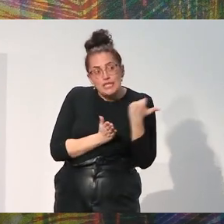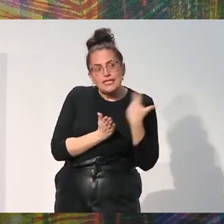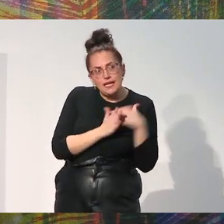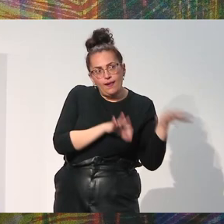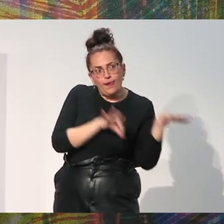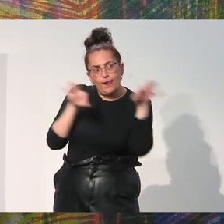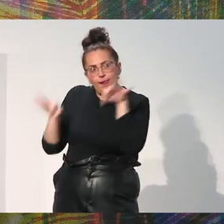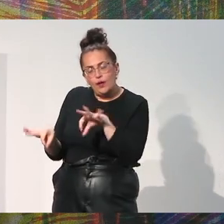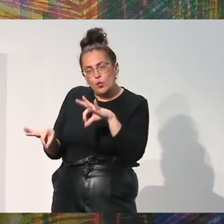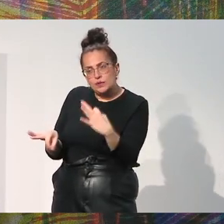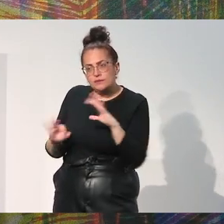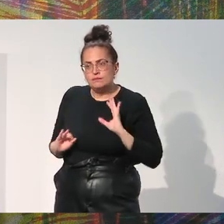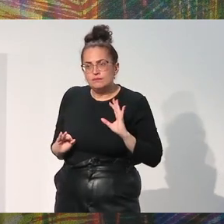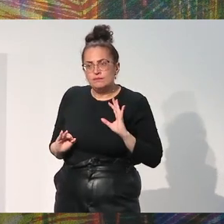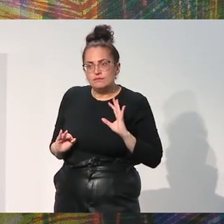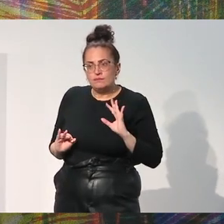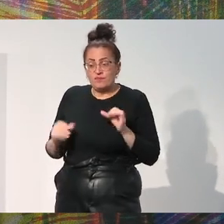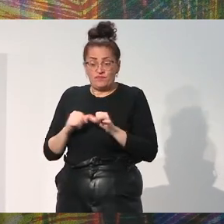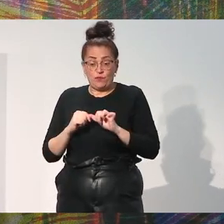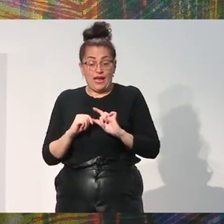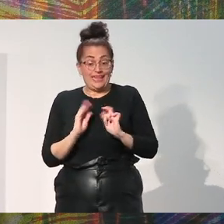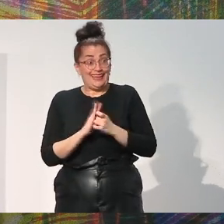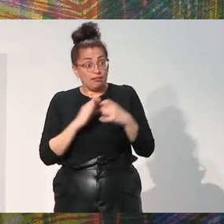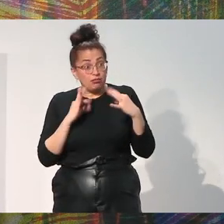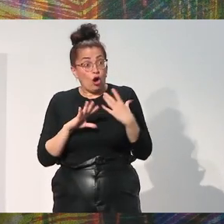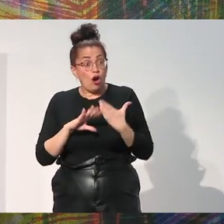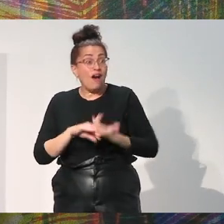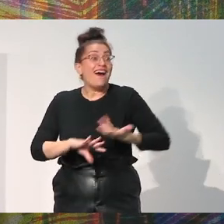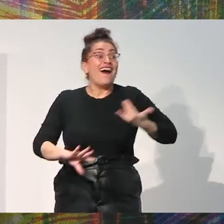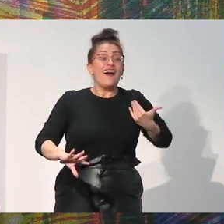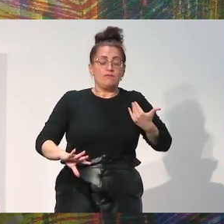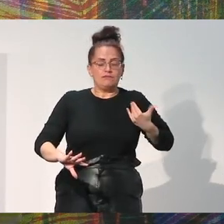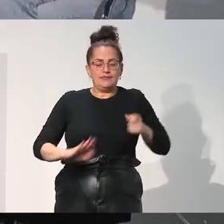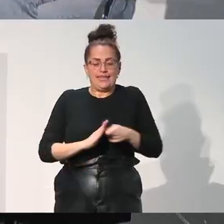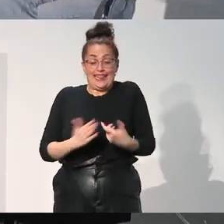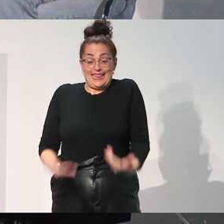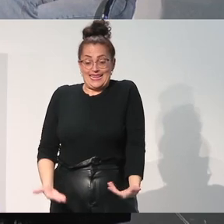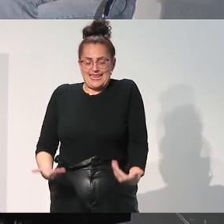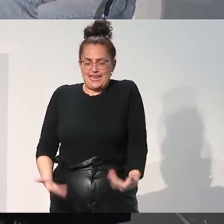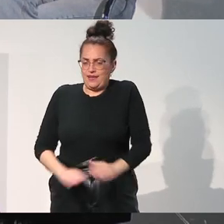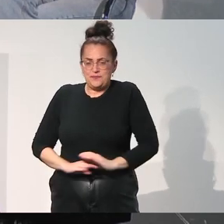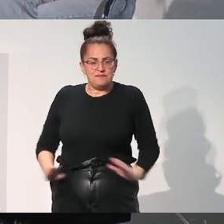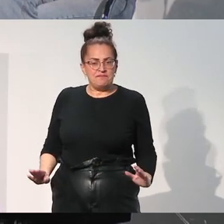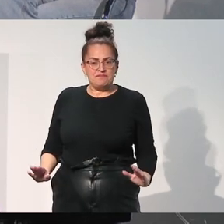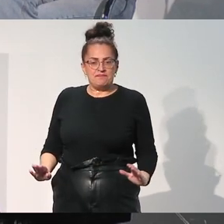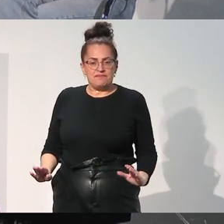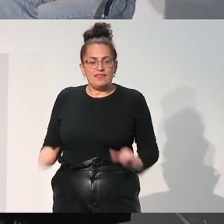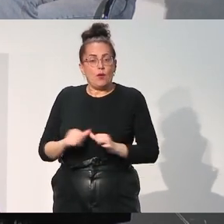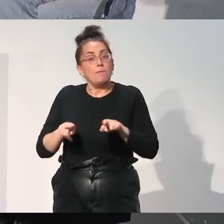à partir du moment où j'ai décidé de l'écrire au présent et de me cantonner à écrire que le matériau du souvenir,